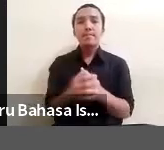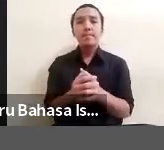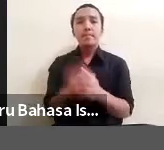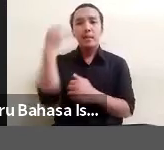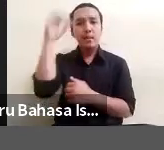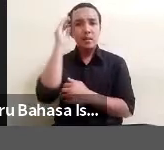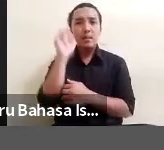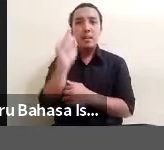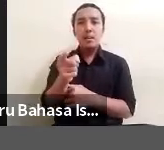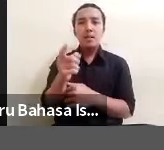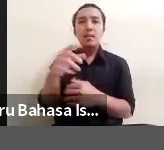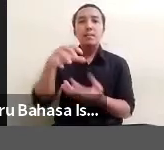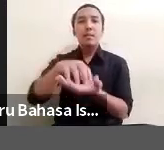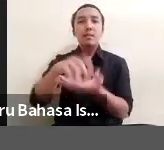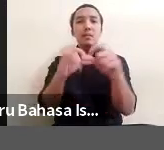Next.